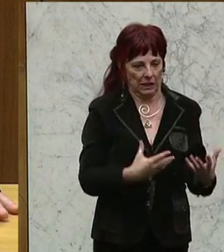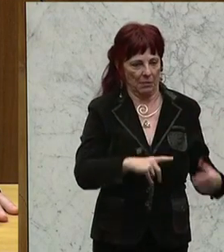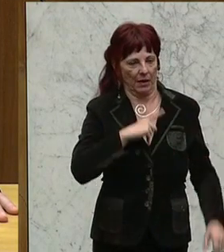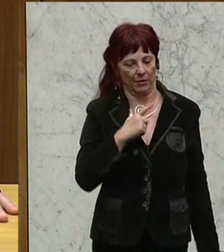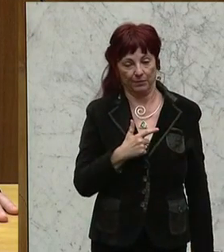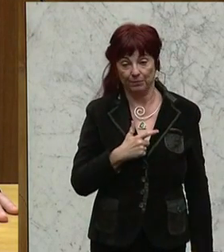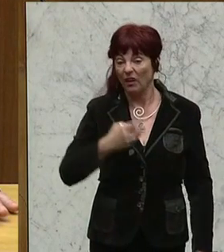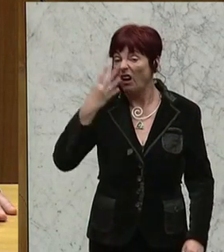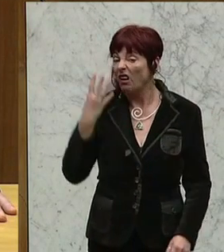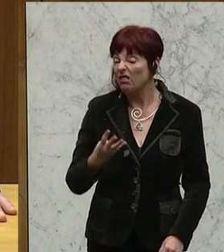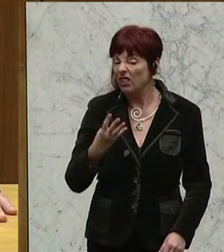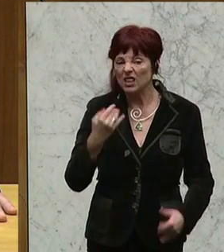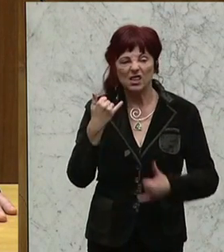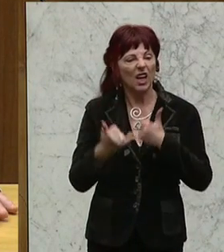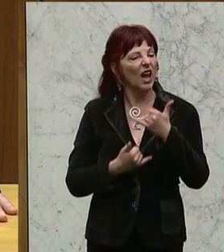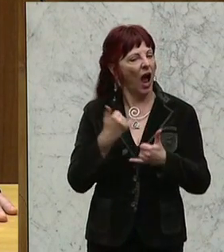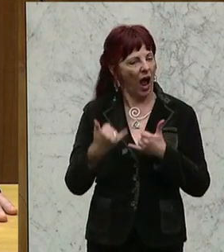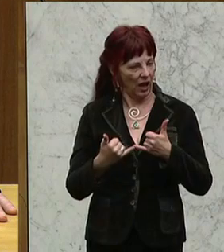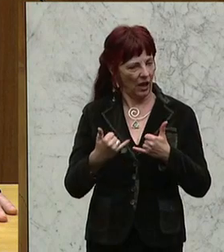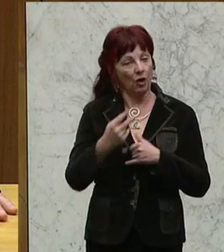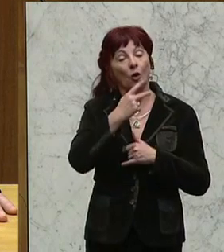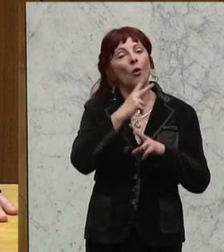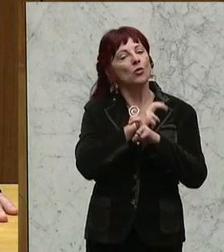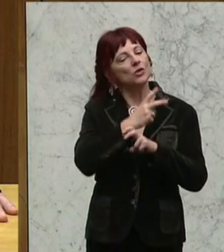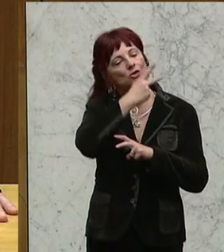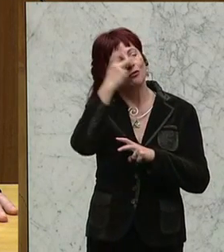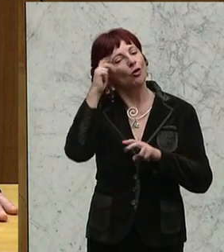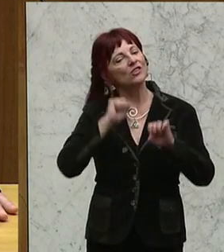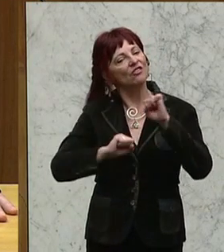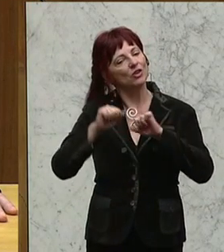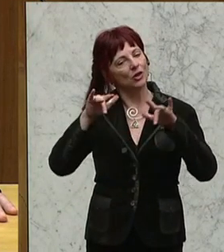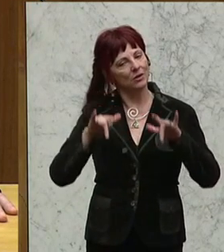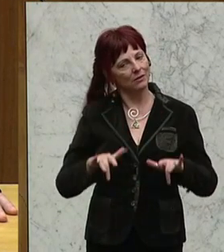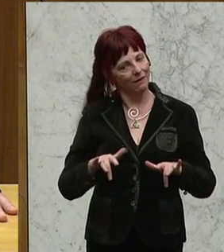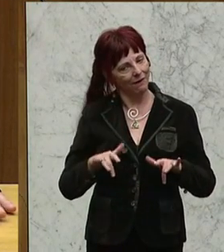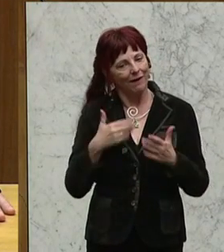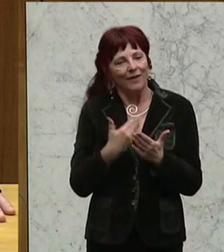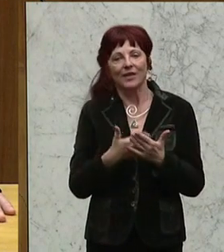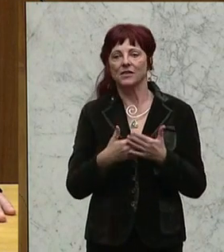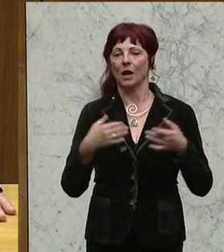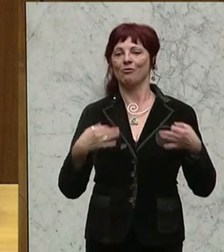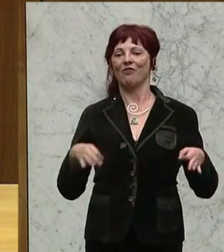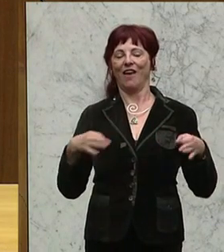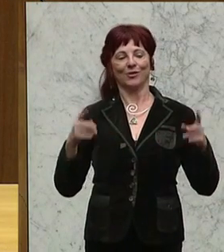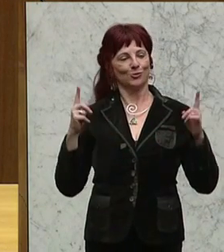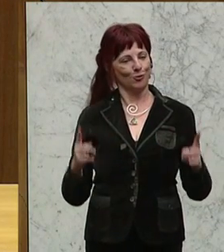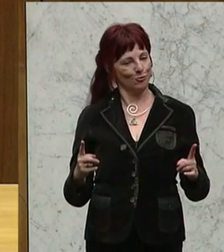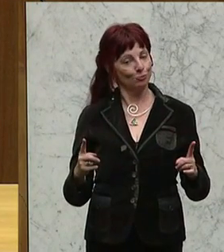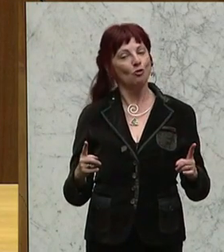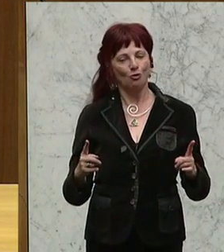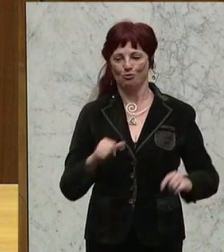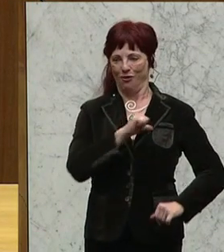also das 40jährige Bestehen der österreichischen Volksanwaltschaft veranlassen natürlich stolz auf die